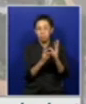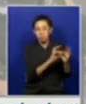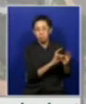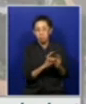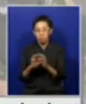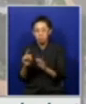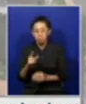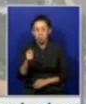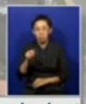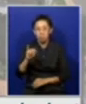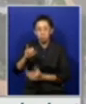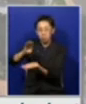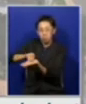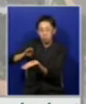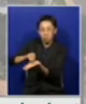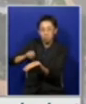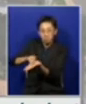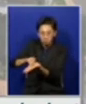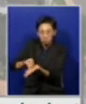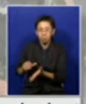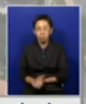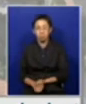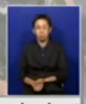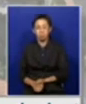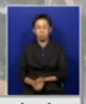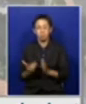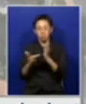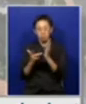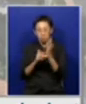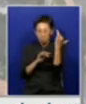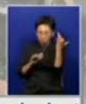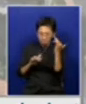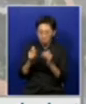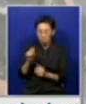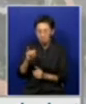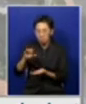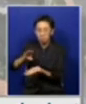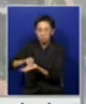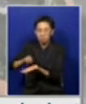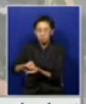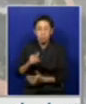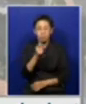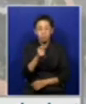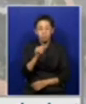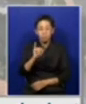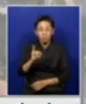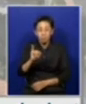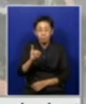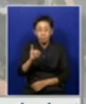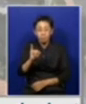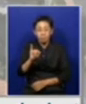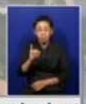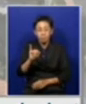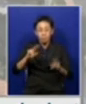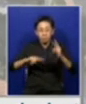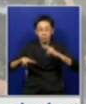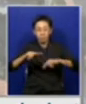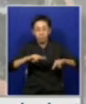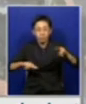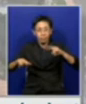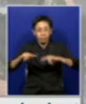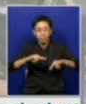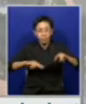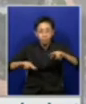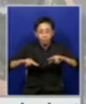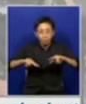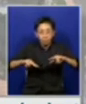AI Big Data Robot นะครับผมไม่อยากพูดนะครับว่า AI ในเรื่องของการดูแล เ